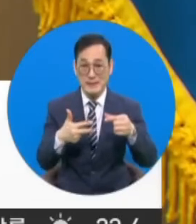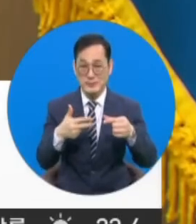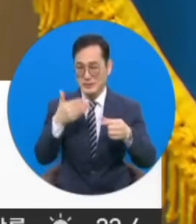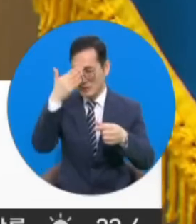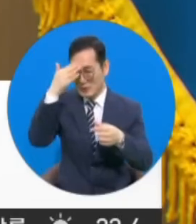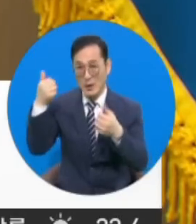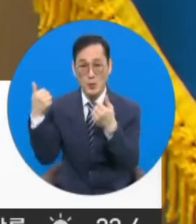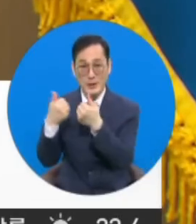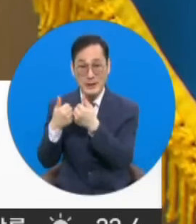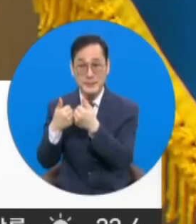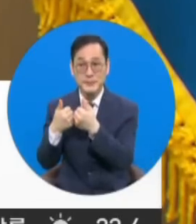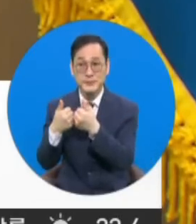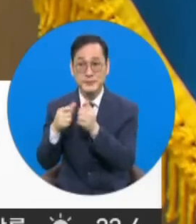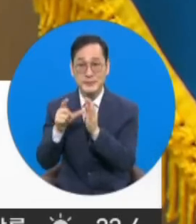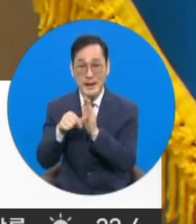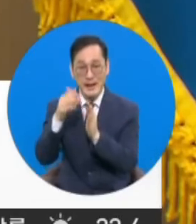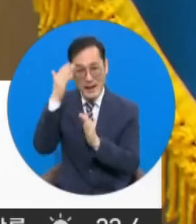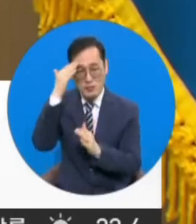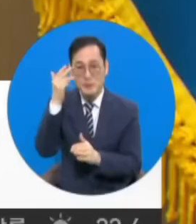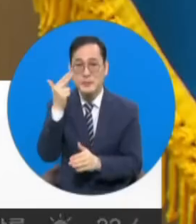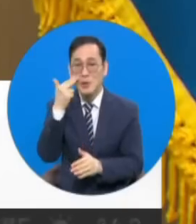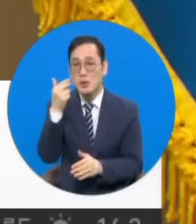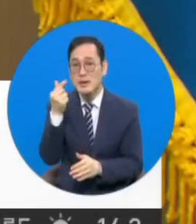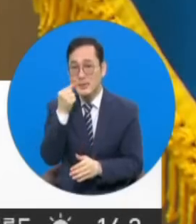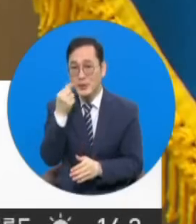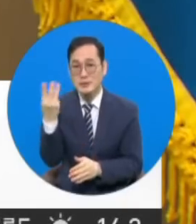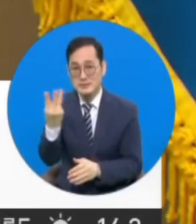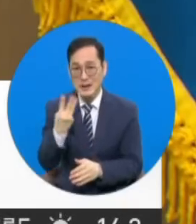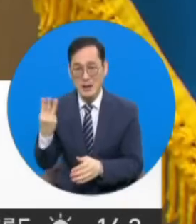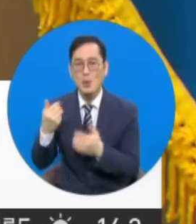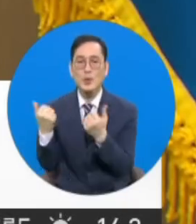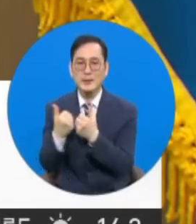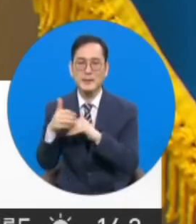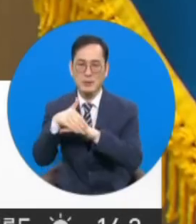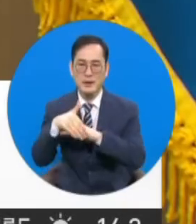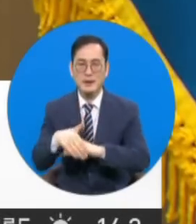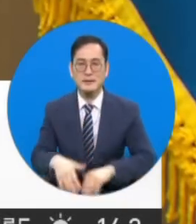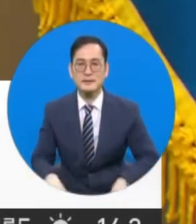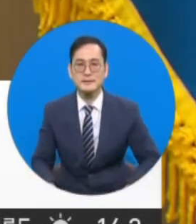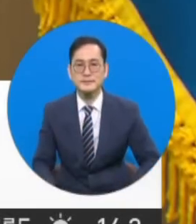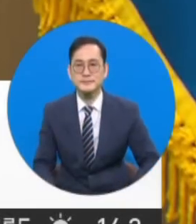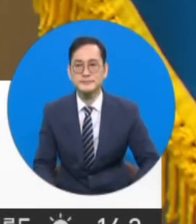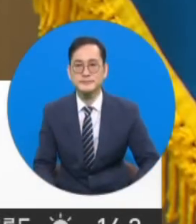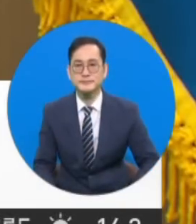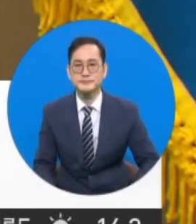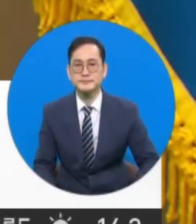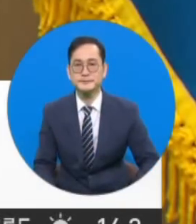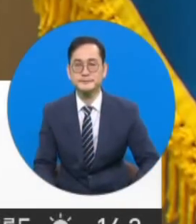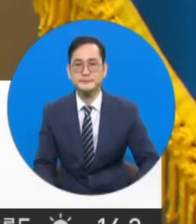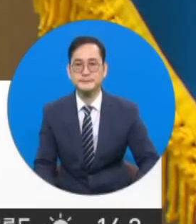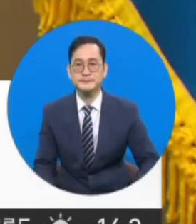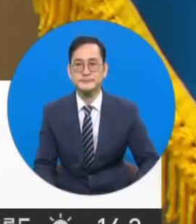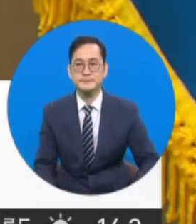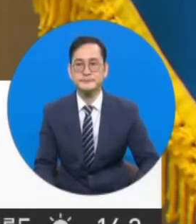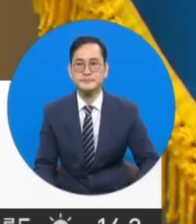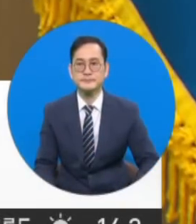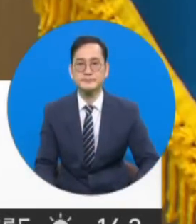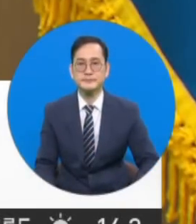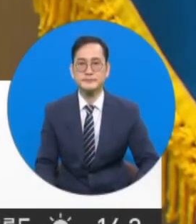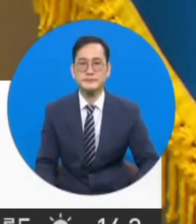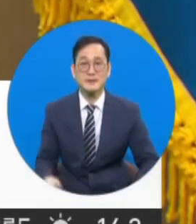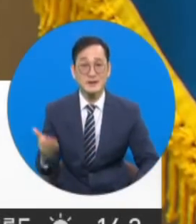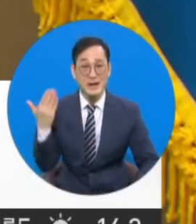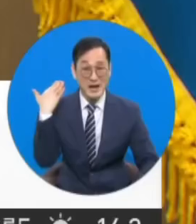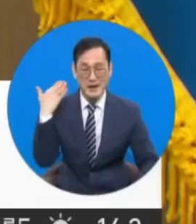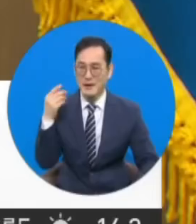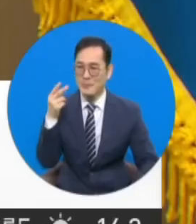정상회의에서는 한미일삼국 정상회담도 개최됩니다 지난달 국빈방미